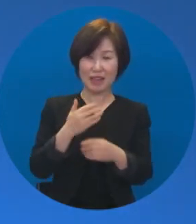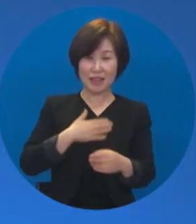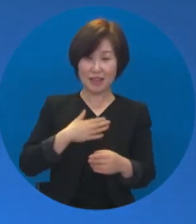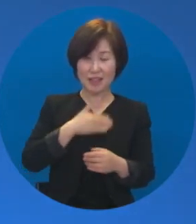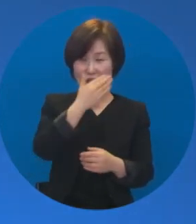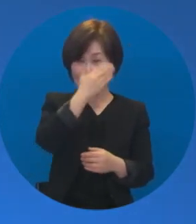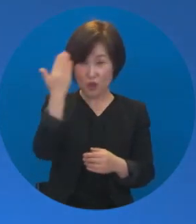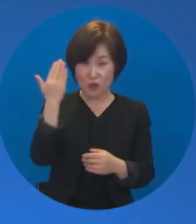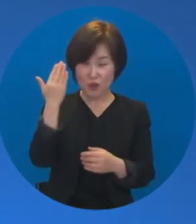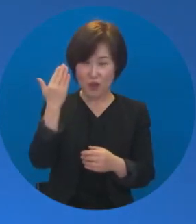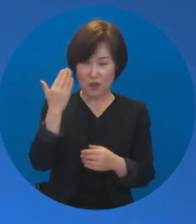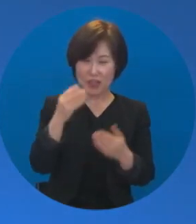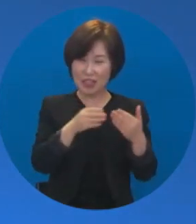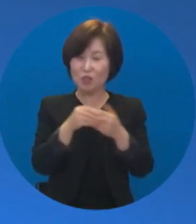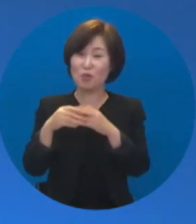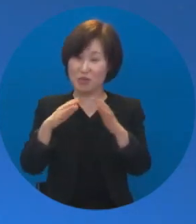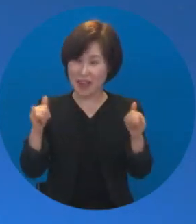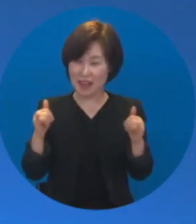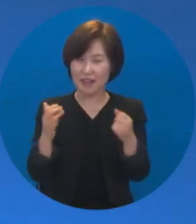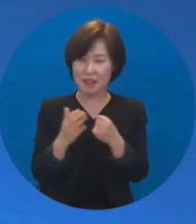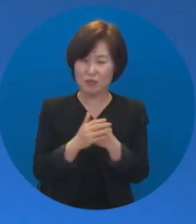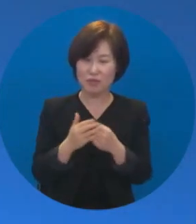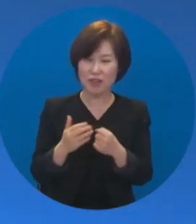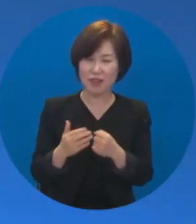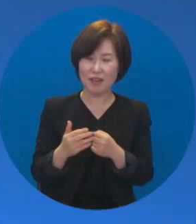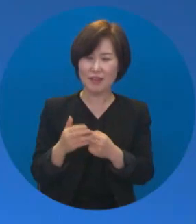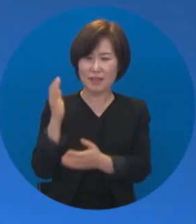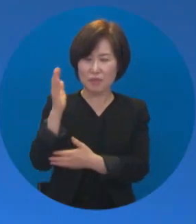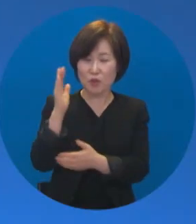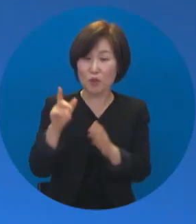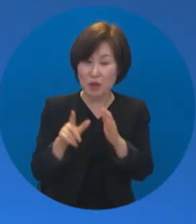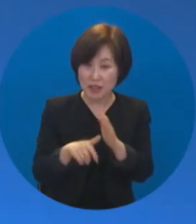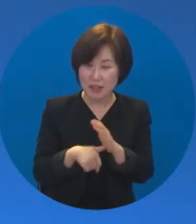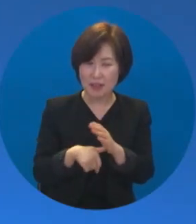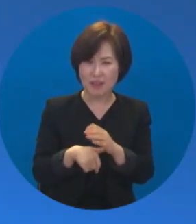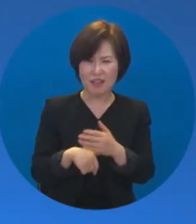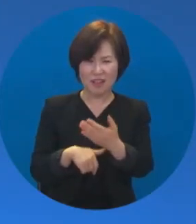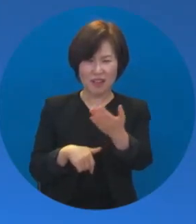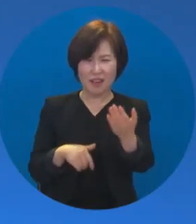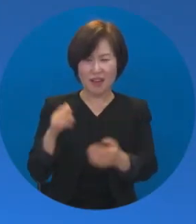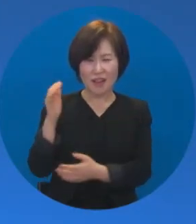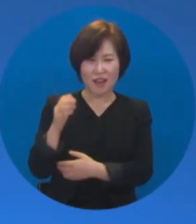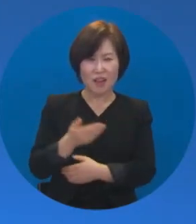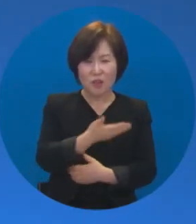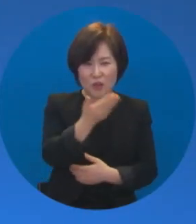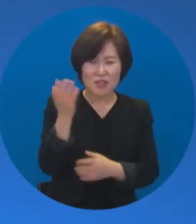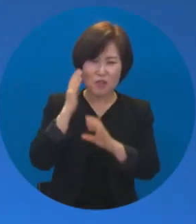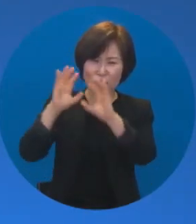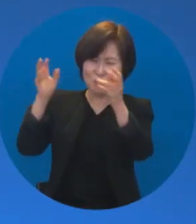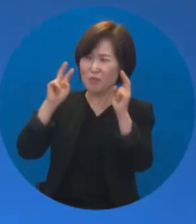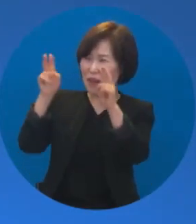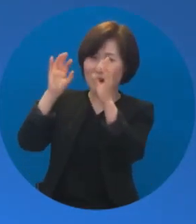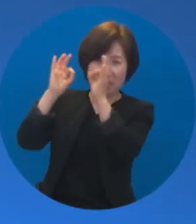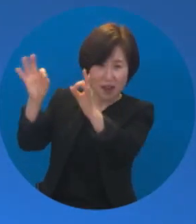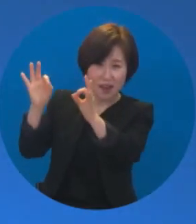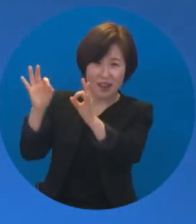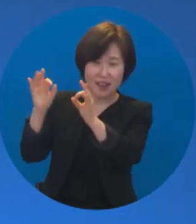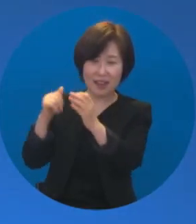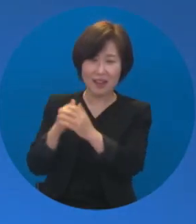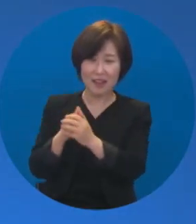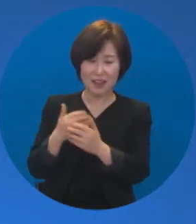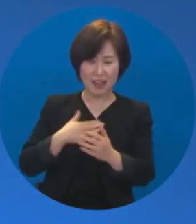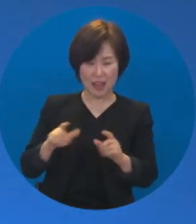했거든요. 여러분, 너희들 이 땅 끝이 아니야. 그렇게 살면 안 돼. 천국을 바라봐야지. 그리고 우리